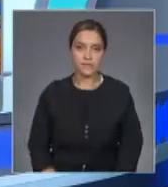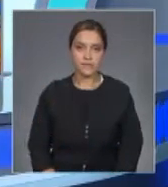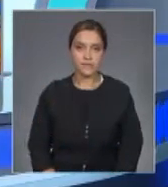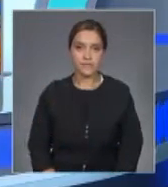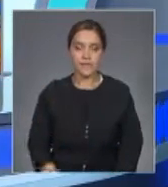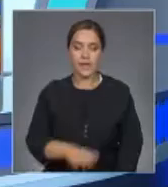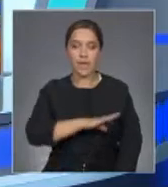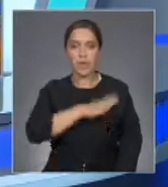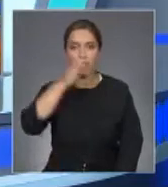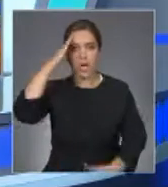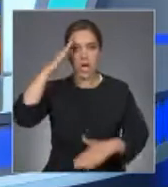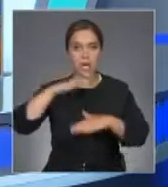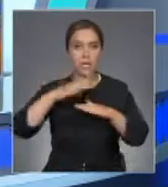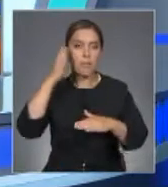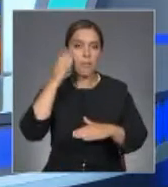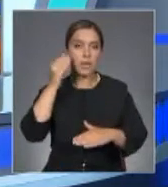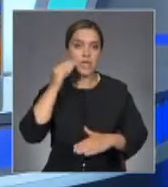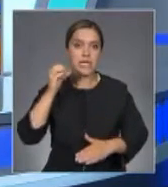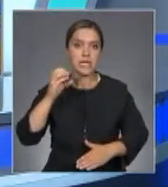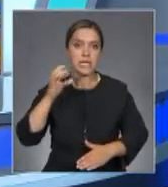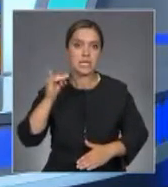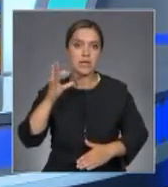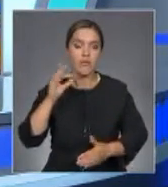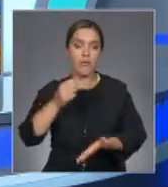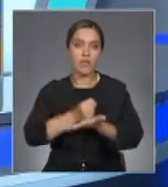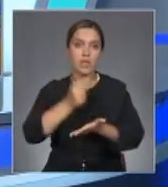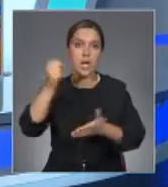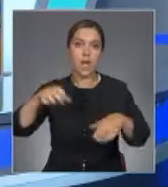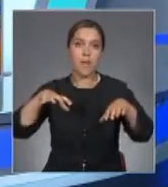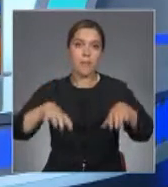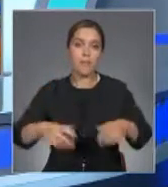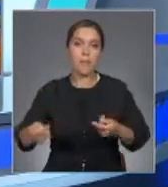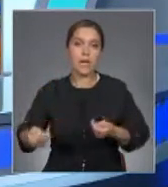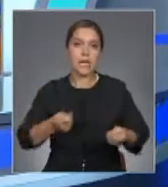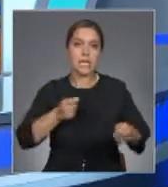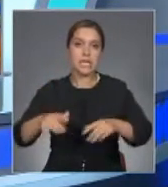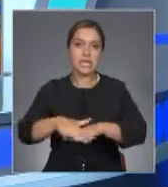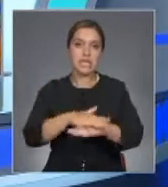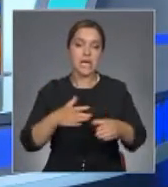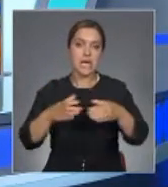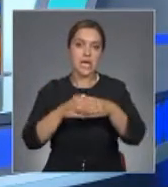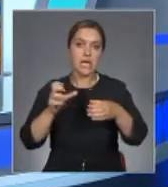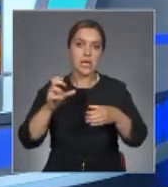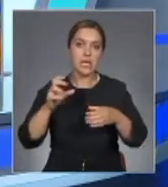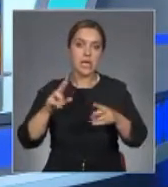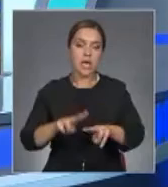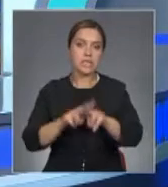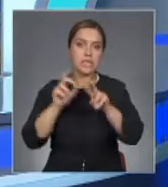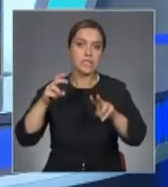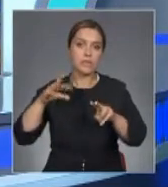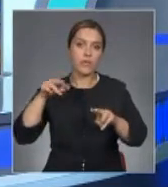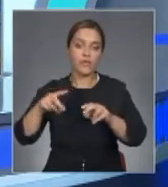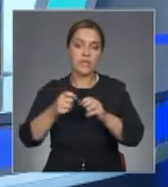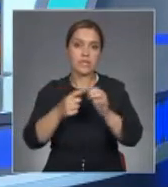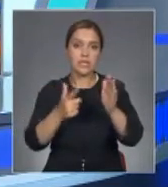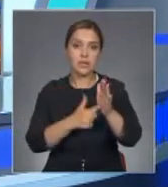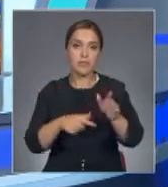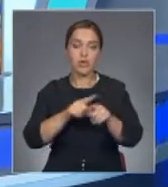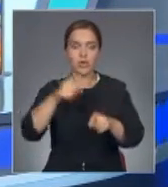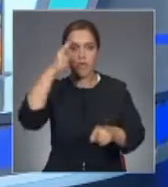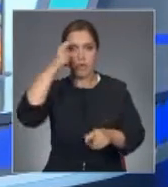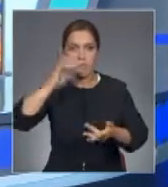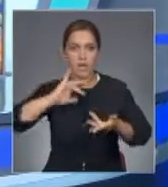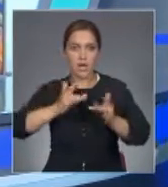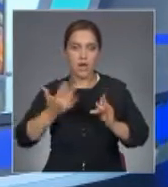Бывший аким Алматы Ахмеджан Есимов назначен председателем правления национальной компании «Астана-Экспо-2017». Об этом также сообщается в